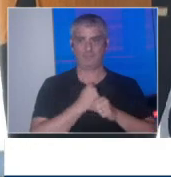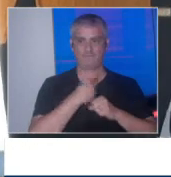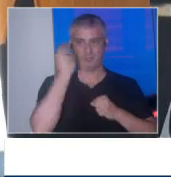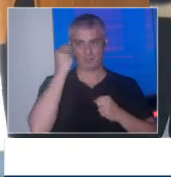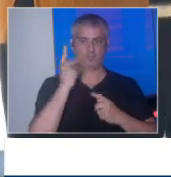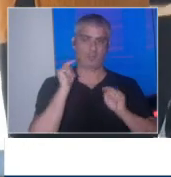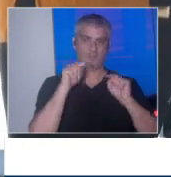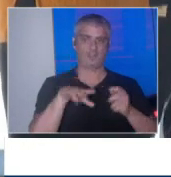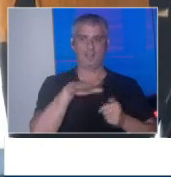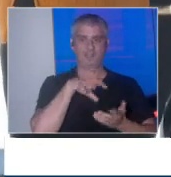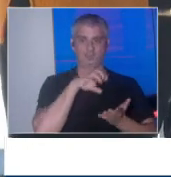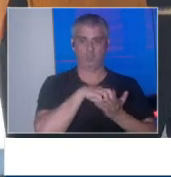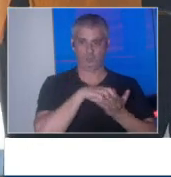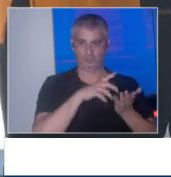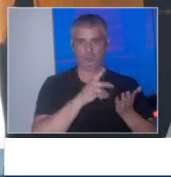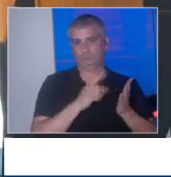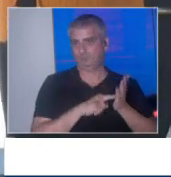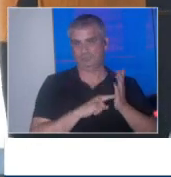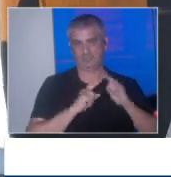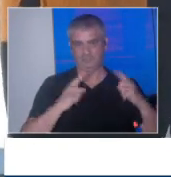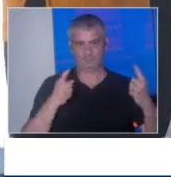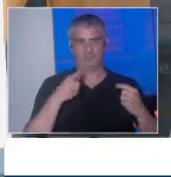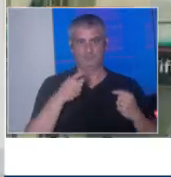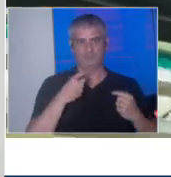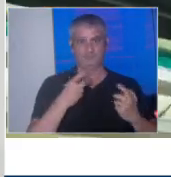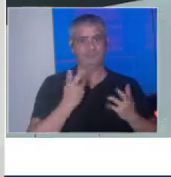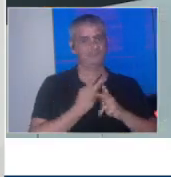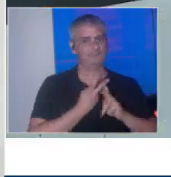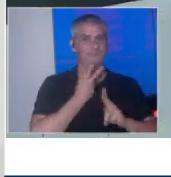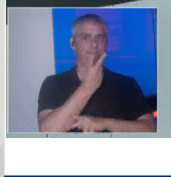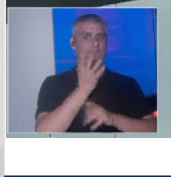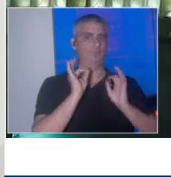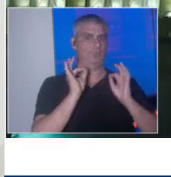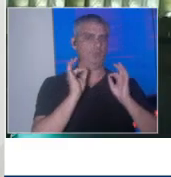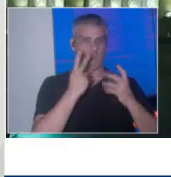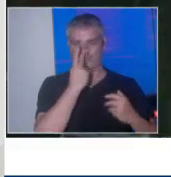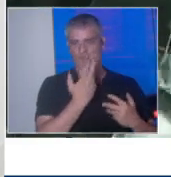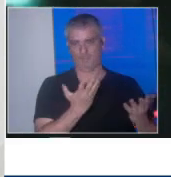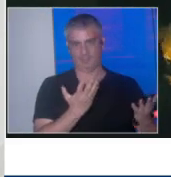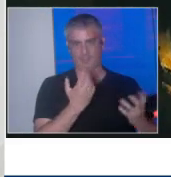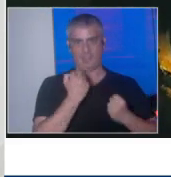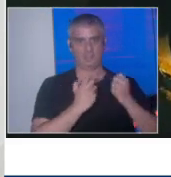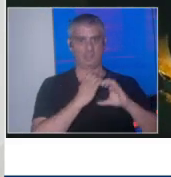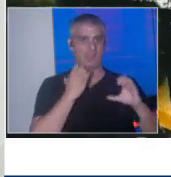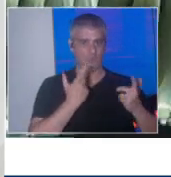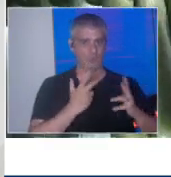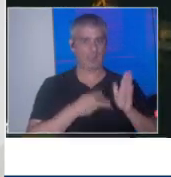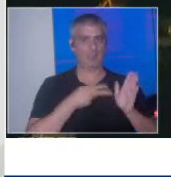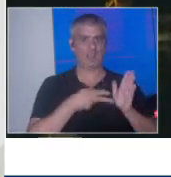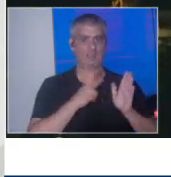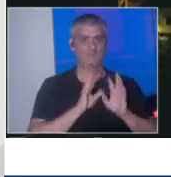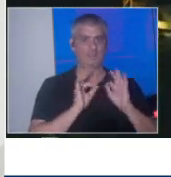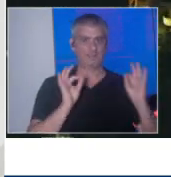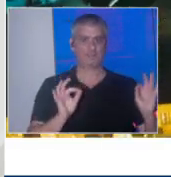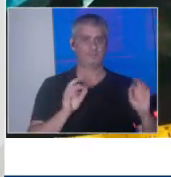או מגיע לגוש דן מכל סיבה שהיא, מדובר ב... יצאת מדרגה משמעותית מאוד מבחינה תחבורתית. הרכבת הקלה